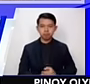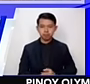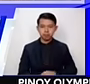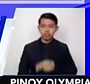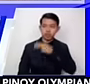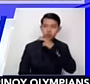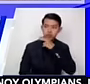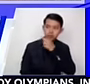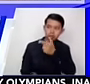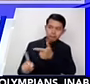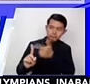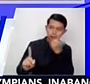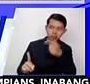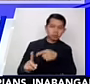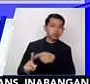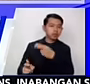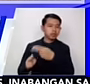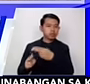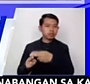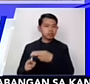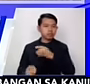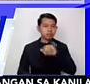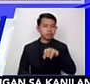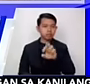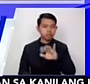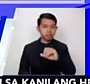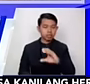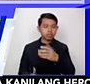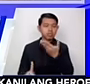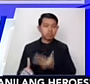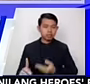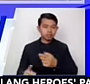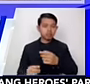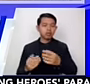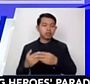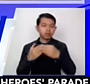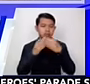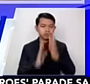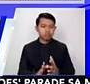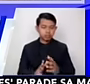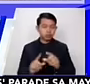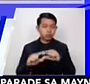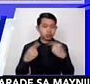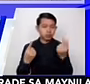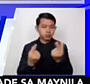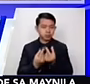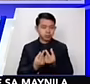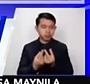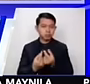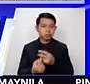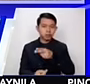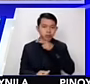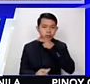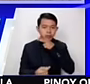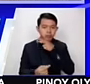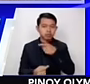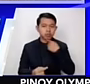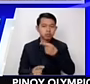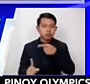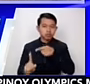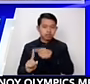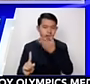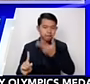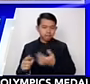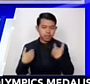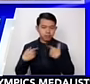bronzal na itinuturong leader ng bronzal criminal group ayon sa pulisya mayroon siyang mga warrant of arrest sa makate city at